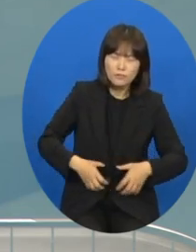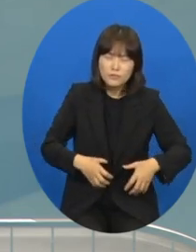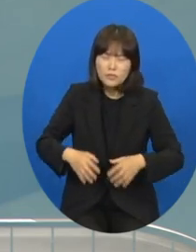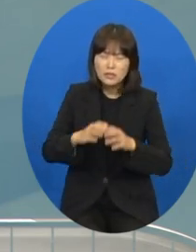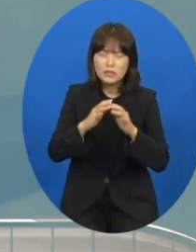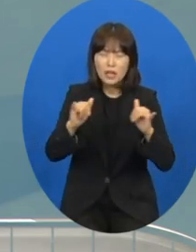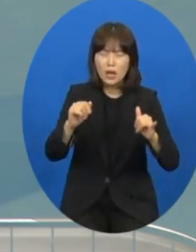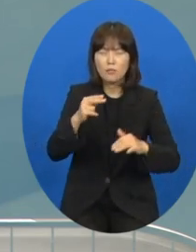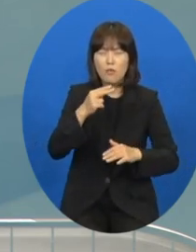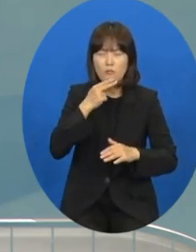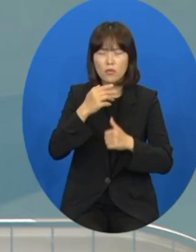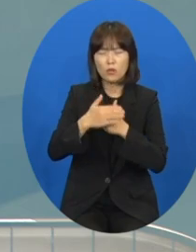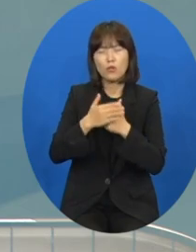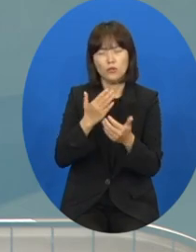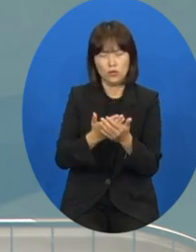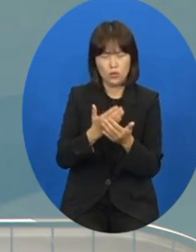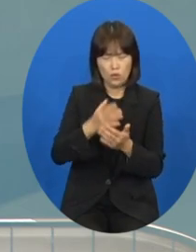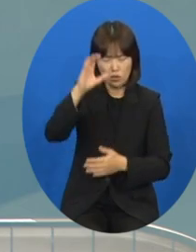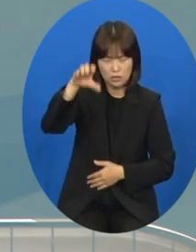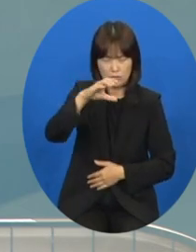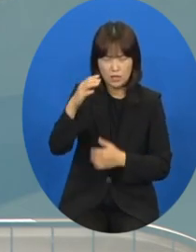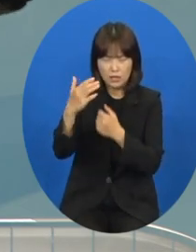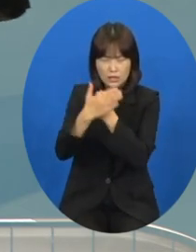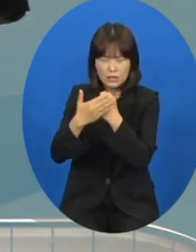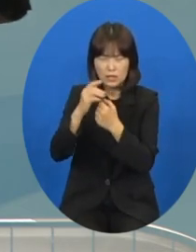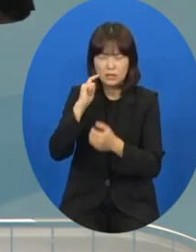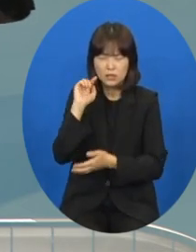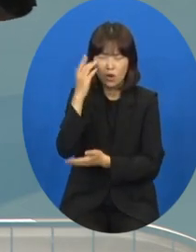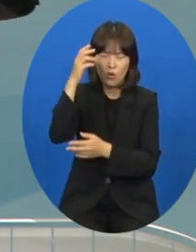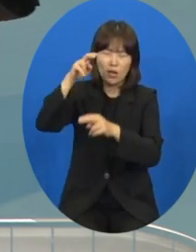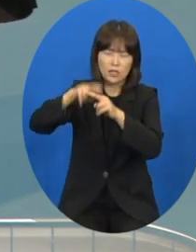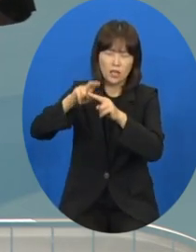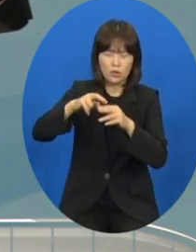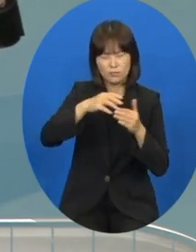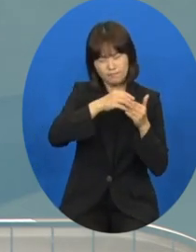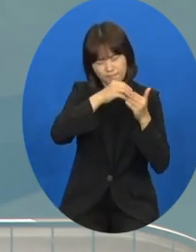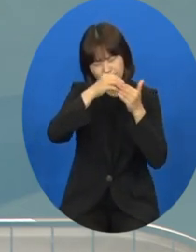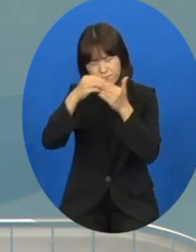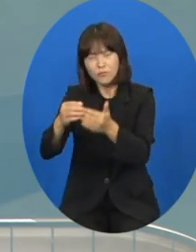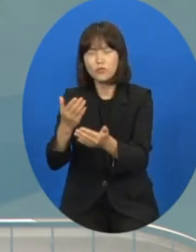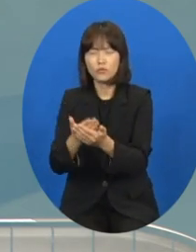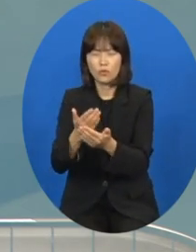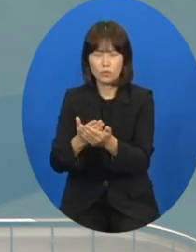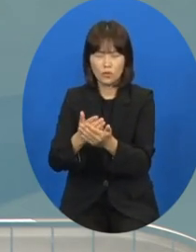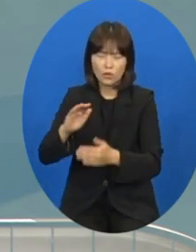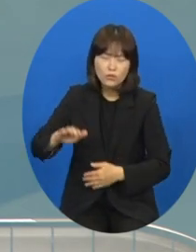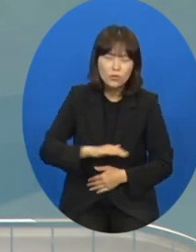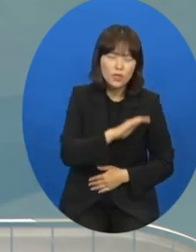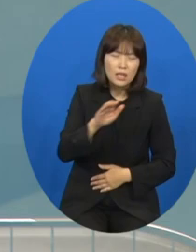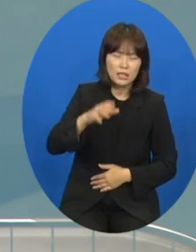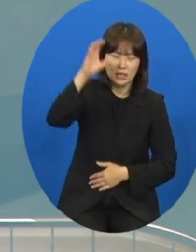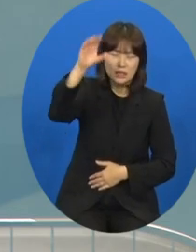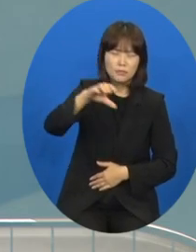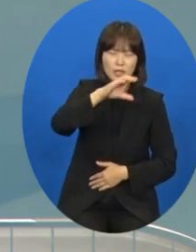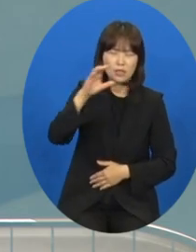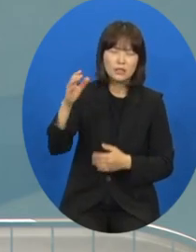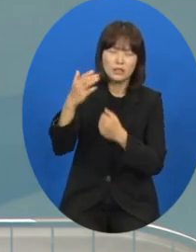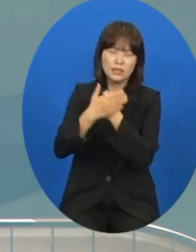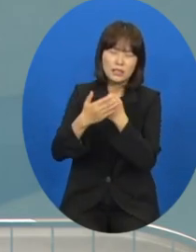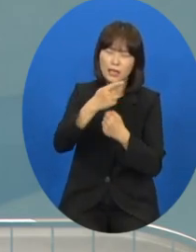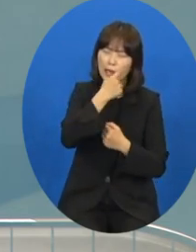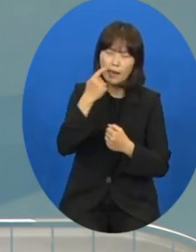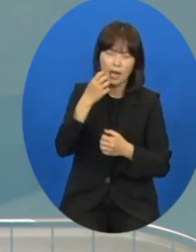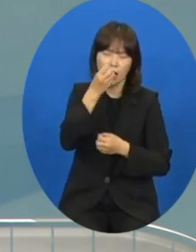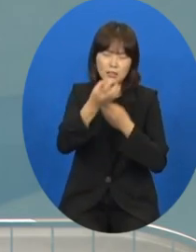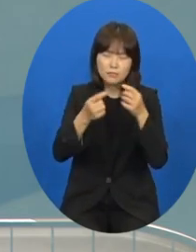하시고 십자가의 은혜의 그 영광의 자리로 이끌어 주소서. 우리에게 십자가의 그 은혜의 간증이